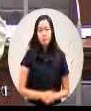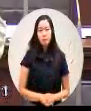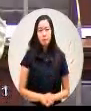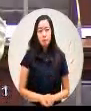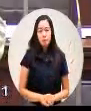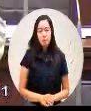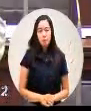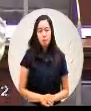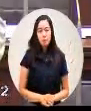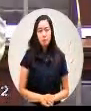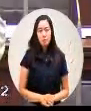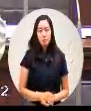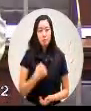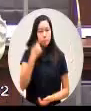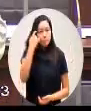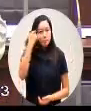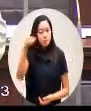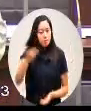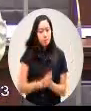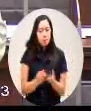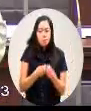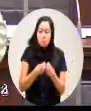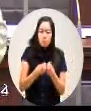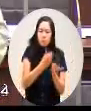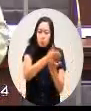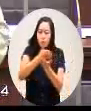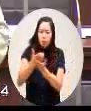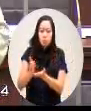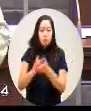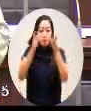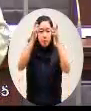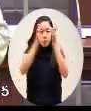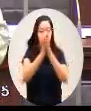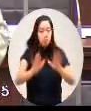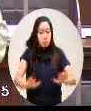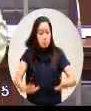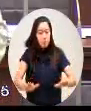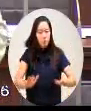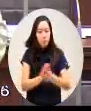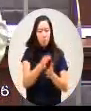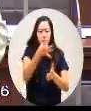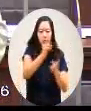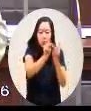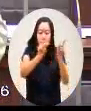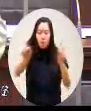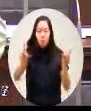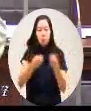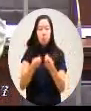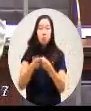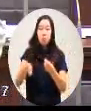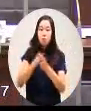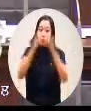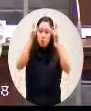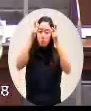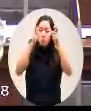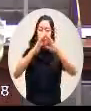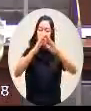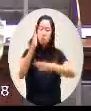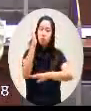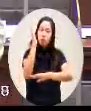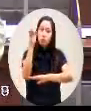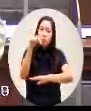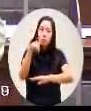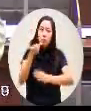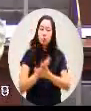以我想怎么样子解决高雄现阶段财务的问题，是高雄市政府